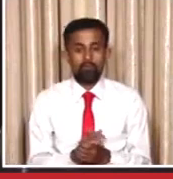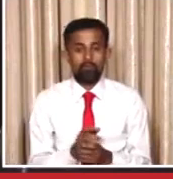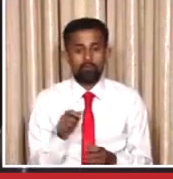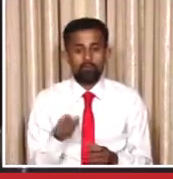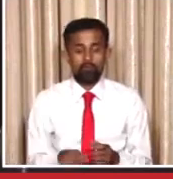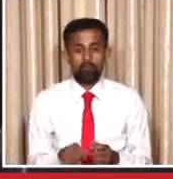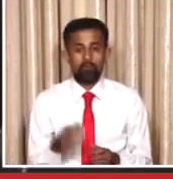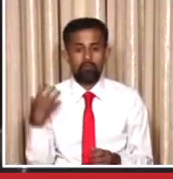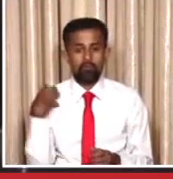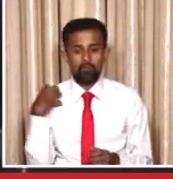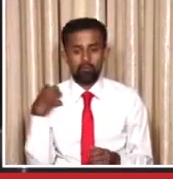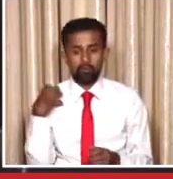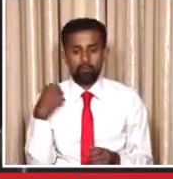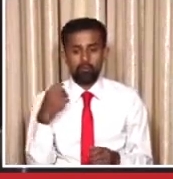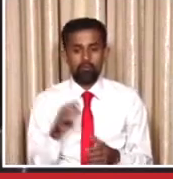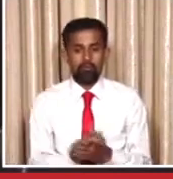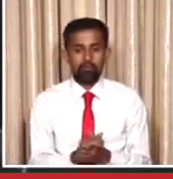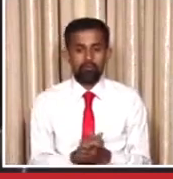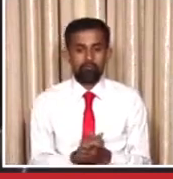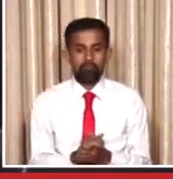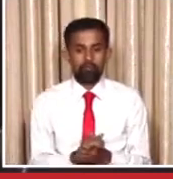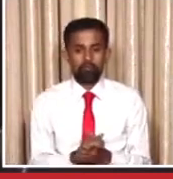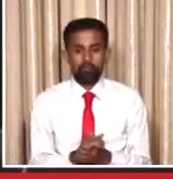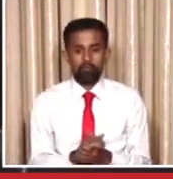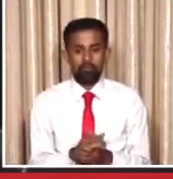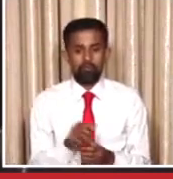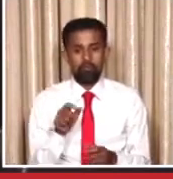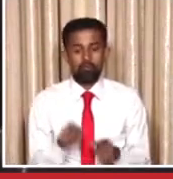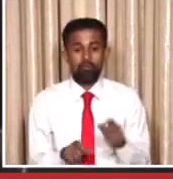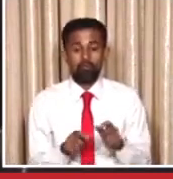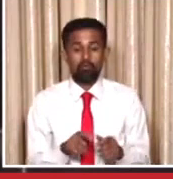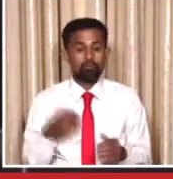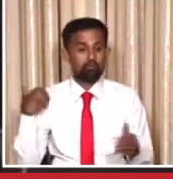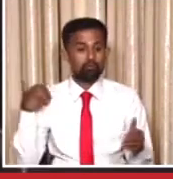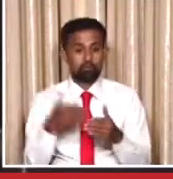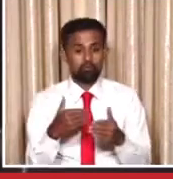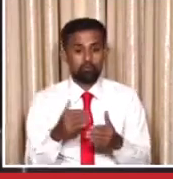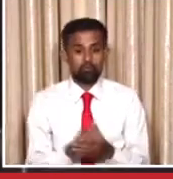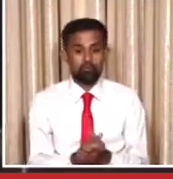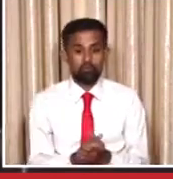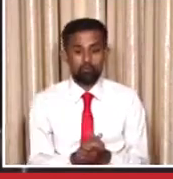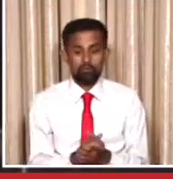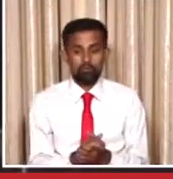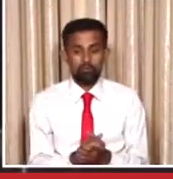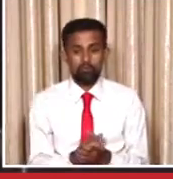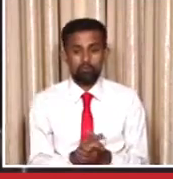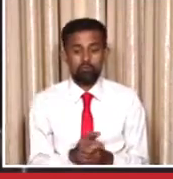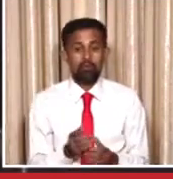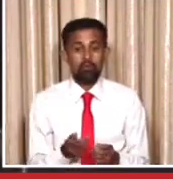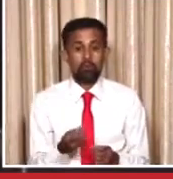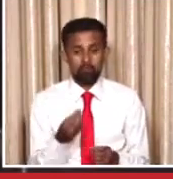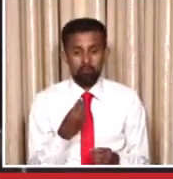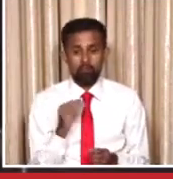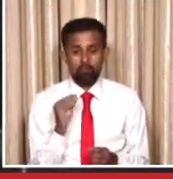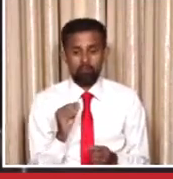முஸ்லீம் வெளிநாட்டு பிரஜையாக வெளிநாட்டிலே நீண்ட காலமாக வாழுகின்ற பொழுது அவர் அந்த நாட்டு சிட்டிசன்ஷிப் எடுத்து விட்டார் என்றால் இலங்கைக்கு